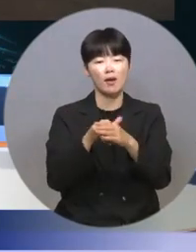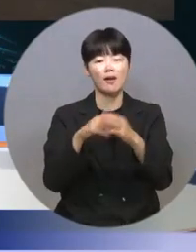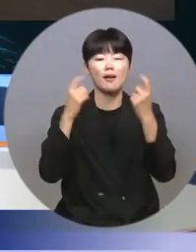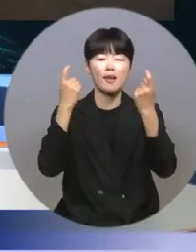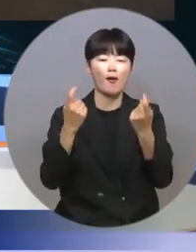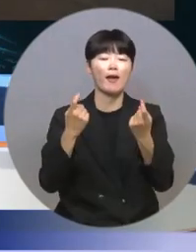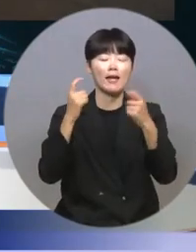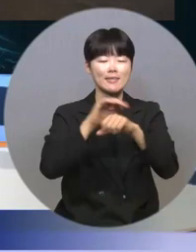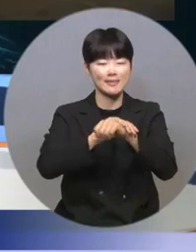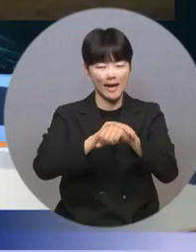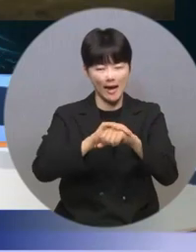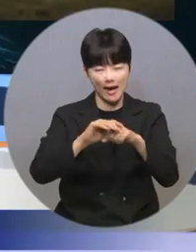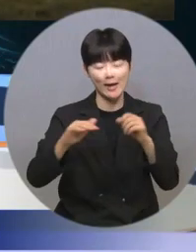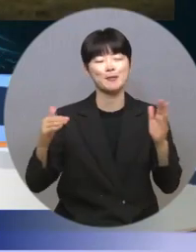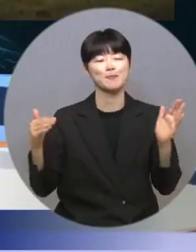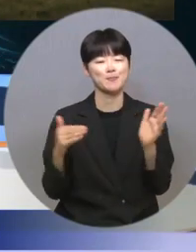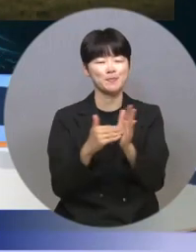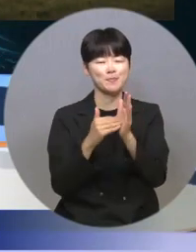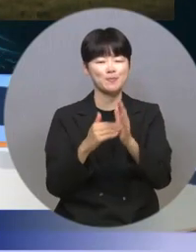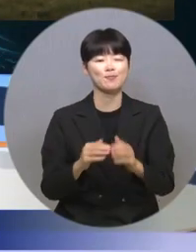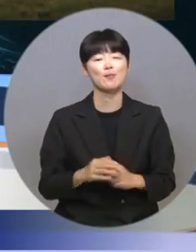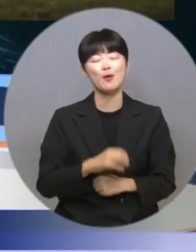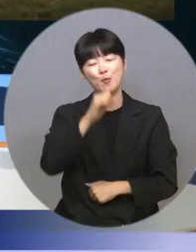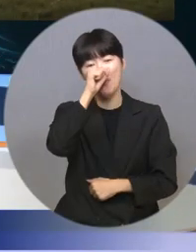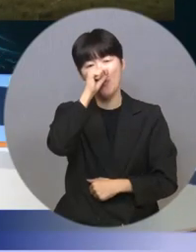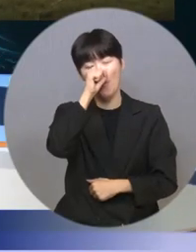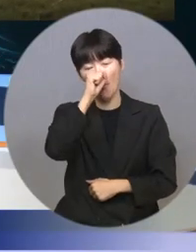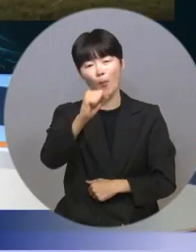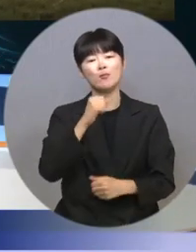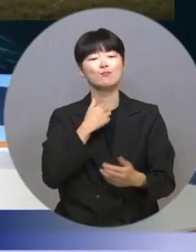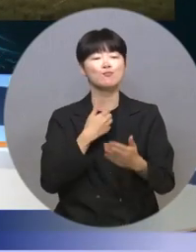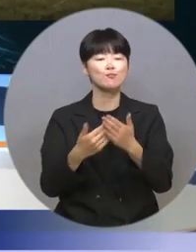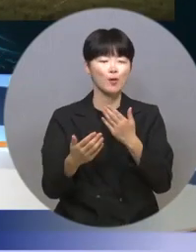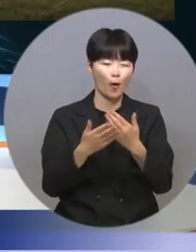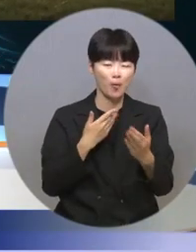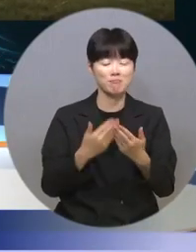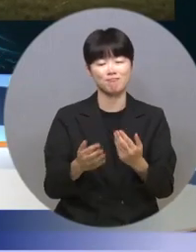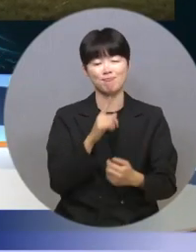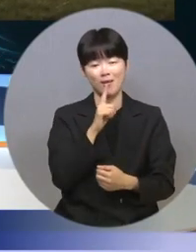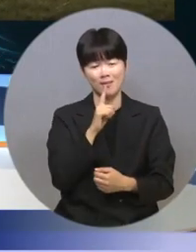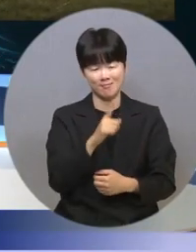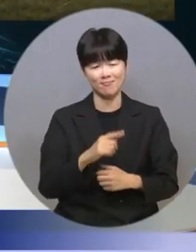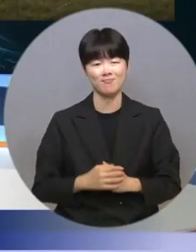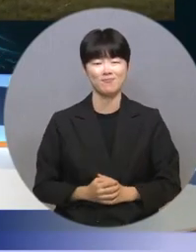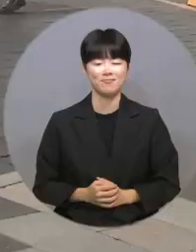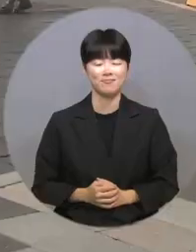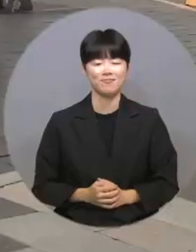유적을 다채롭게 즐길 수 있는 기회가 됐다고 하는데요. 장유진 기자가 전합니다.